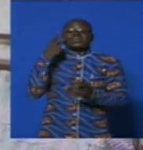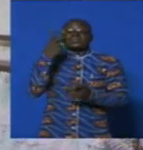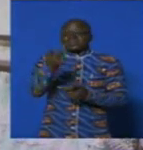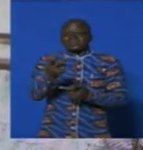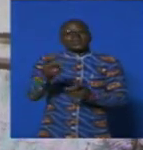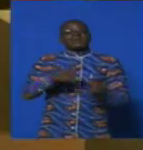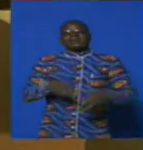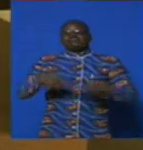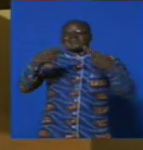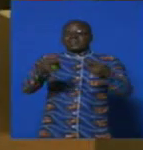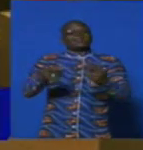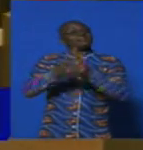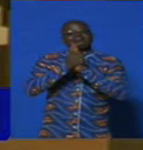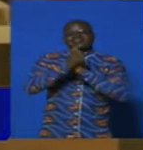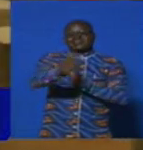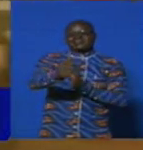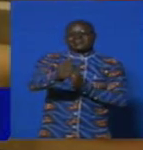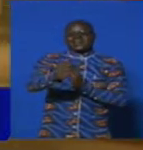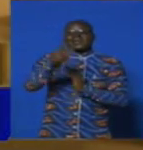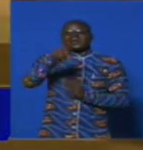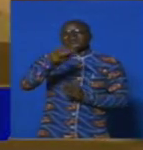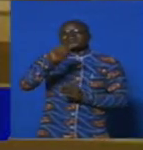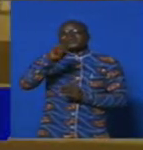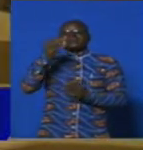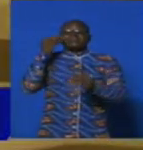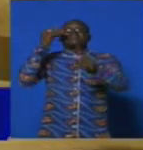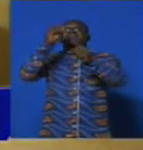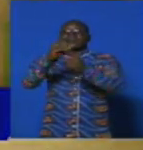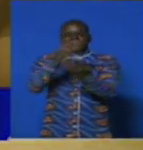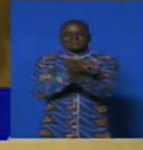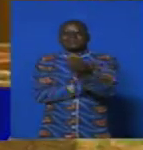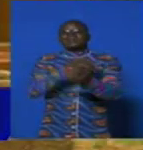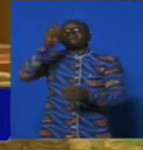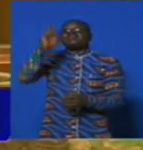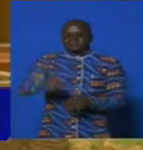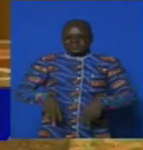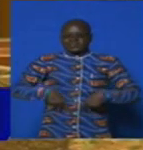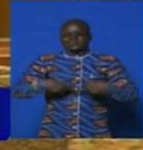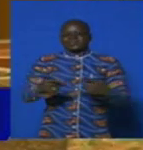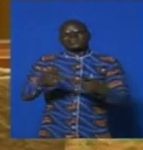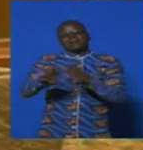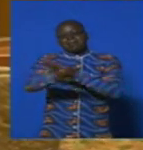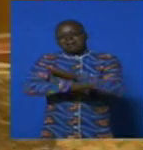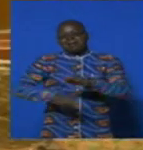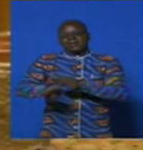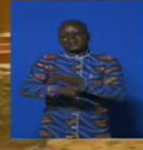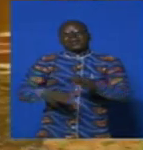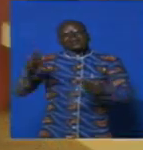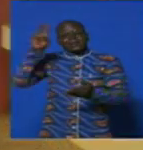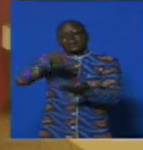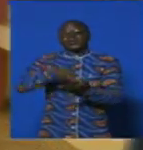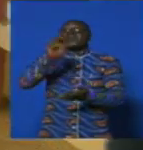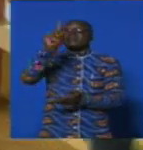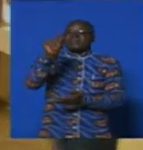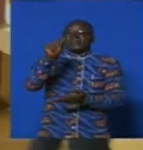est vraiment de qualité. Le PADEL a pour objectif d'améliorer les conditions de vie des populations à la base d'ici à 2020 par